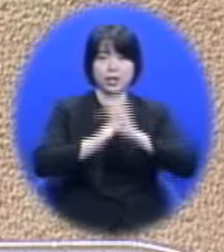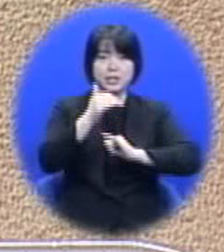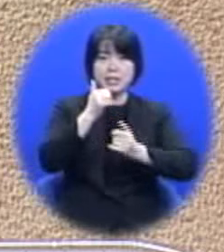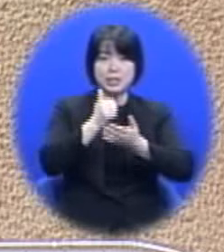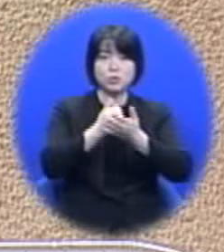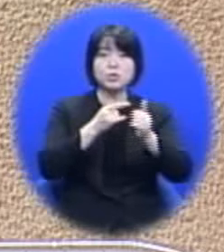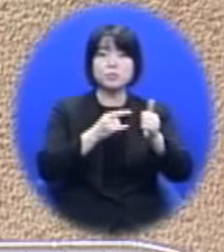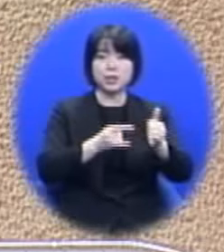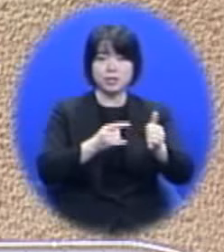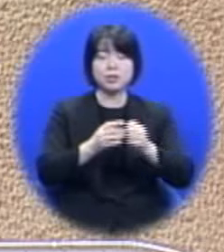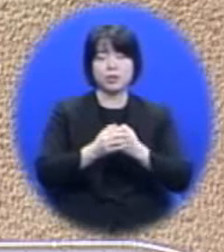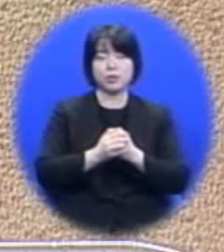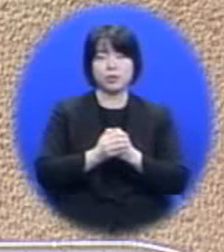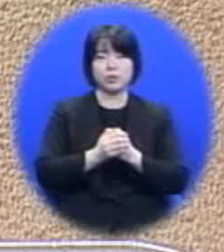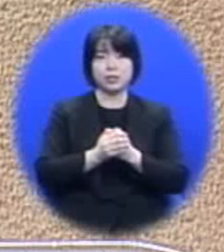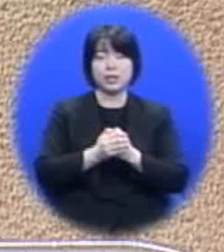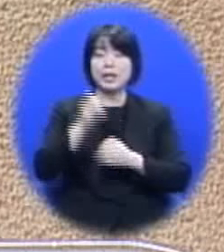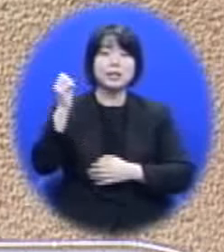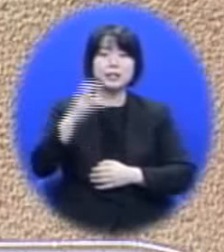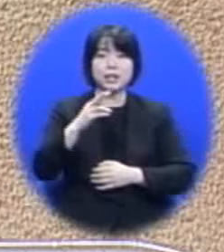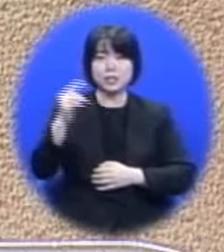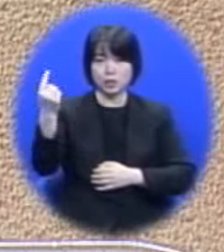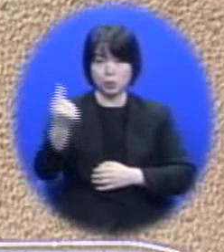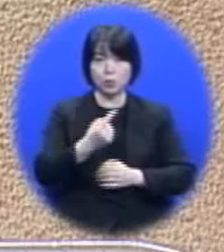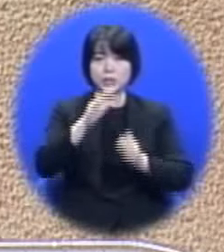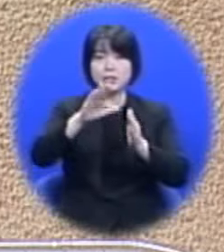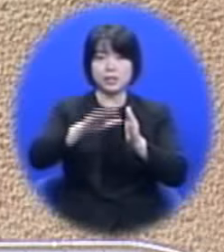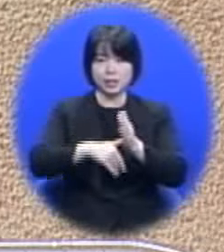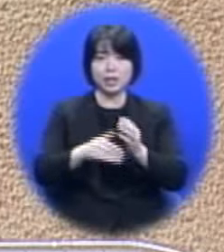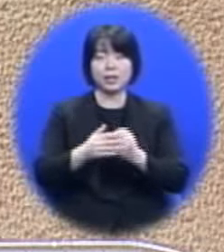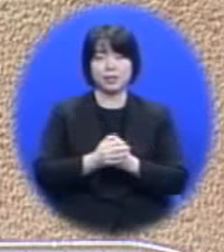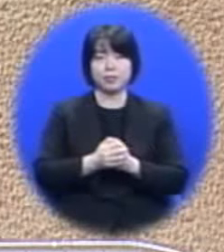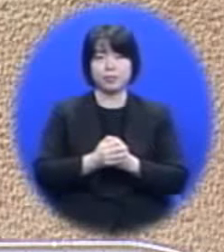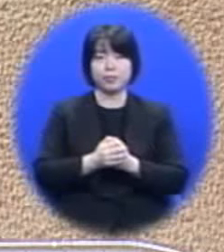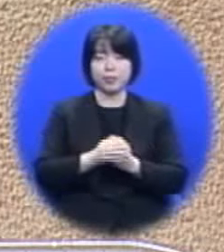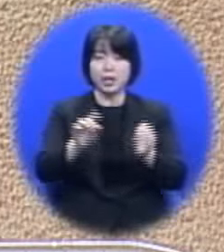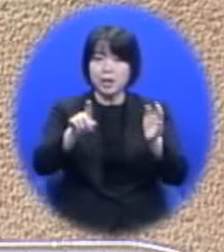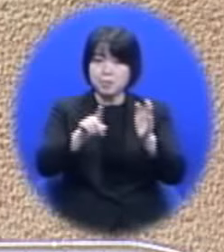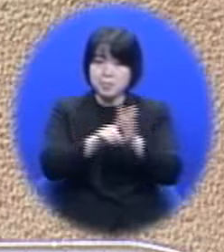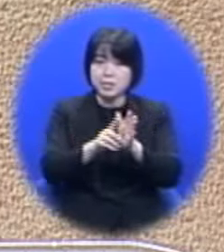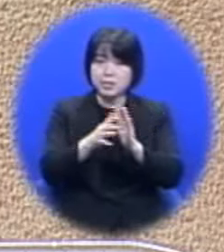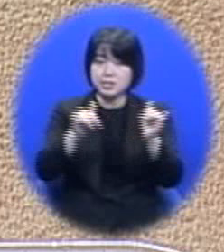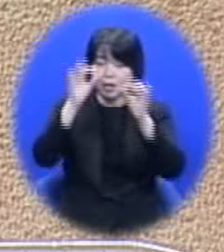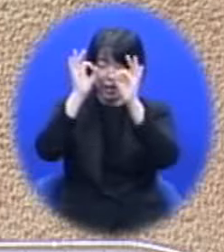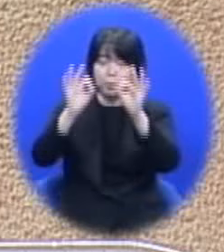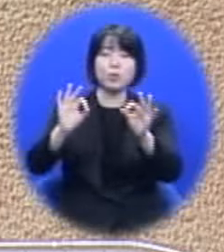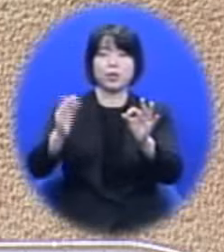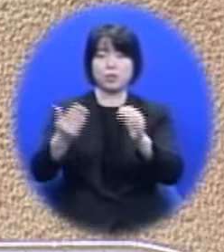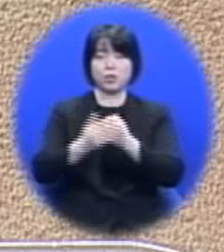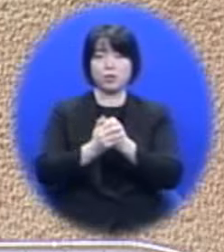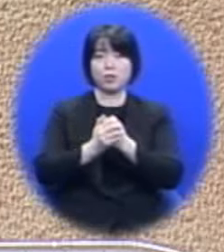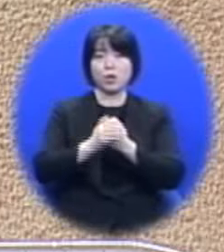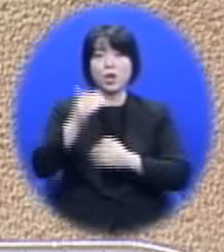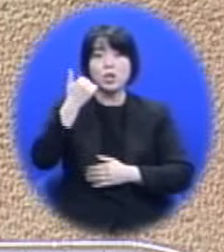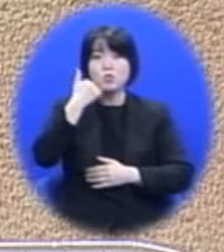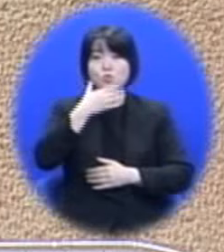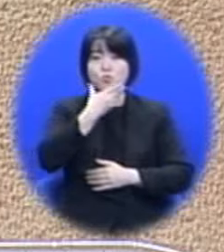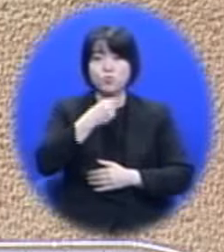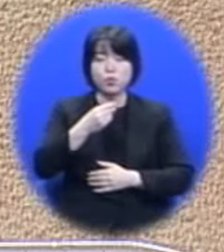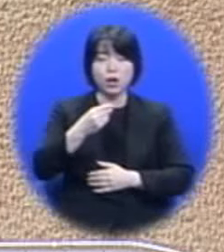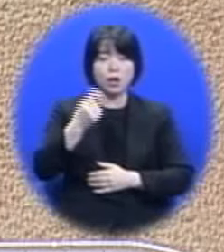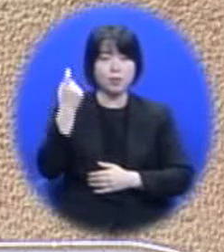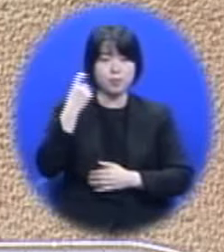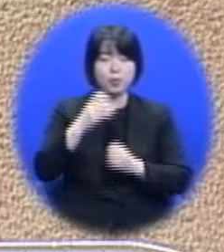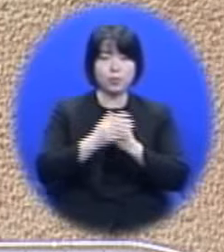예수님께서 다시 재림에 오실 때 믿는 자를 보겠느냐. 누가복음